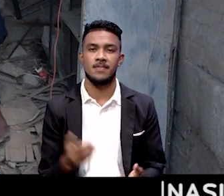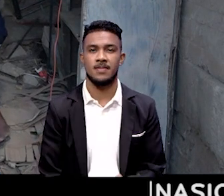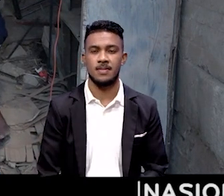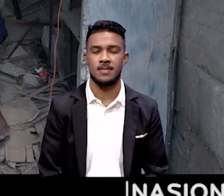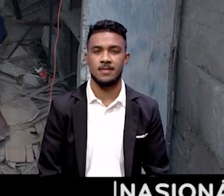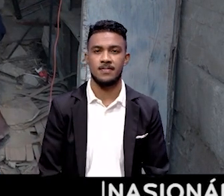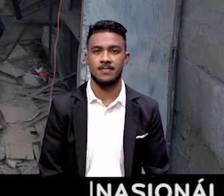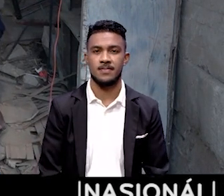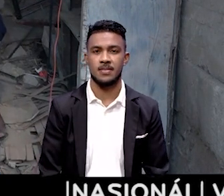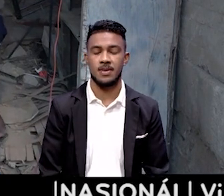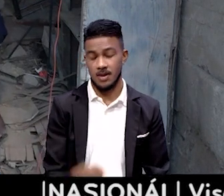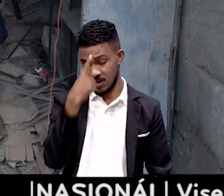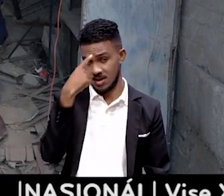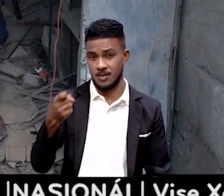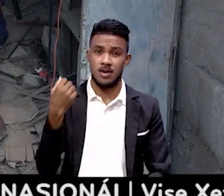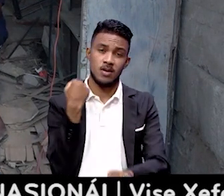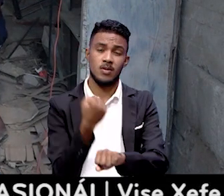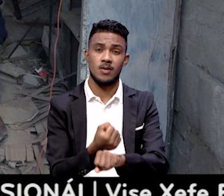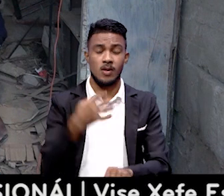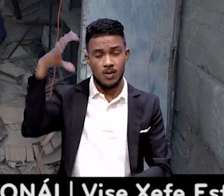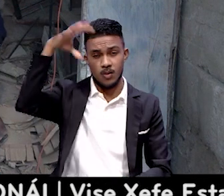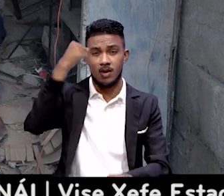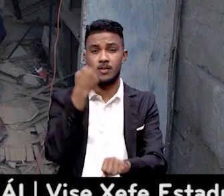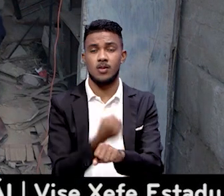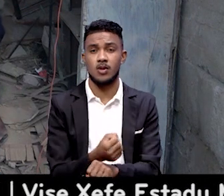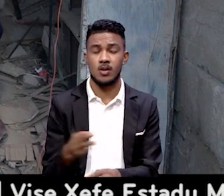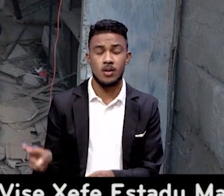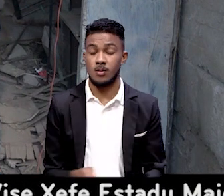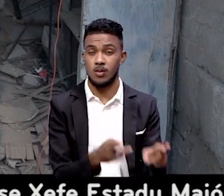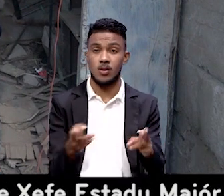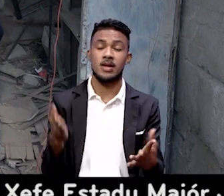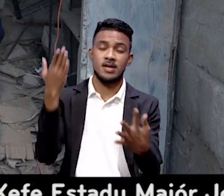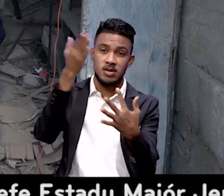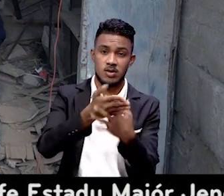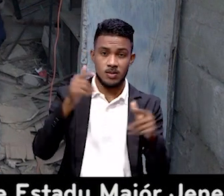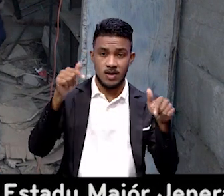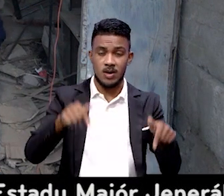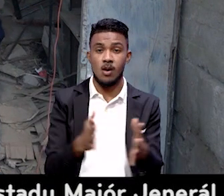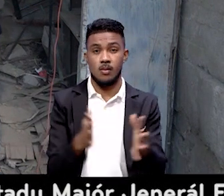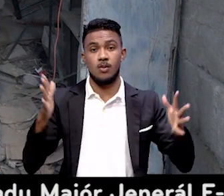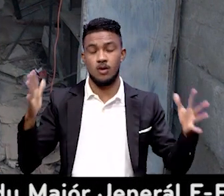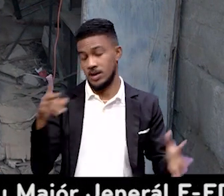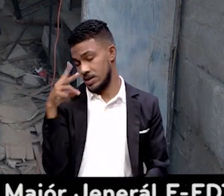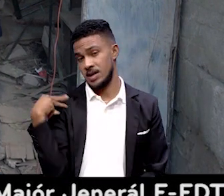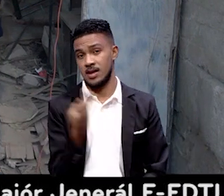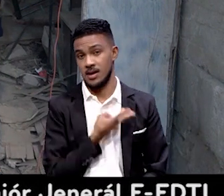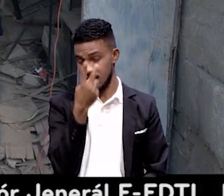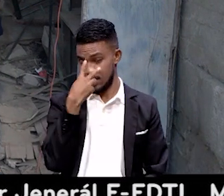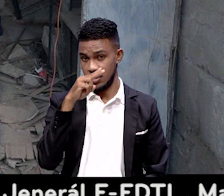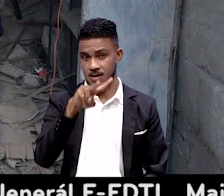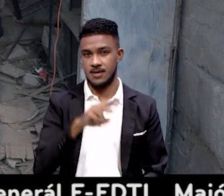amasir. Tanpa udang bot nih, ta hare mota mata tama mane bot los nih te iha. Hare.